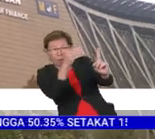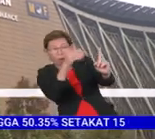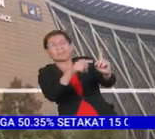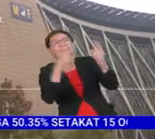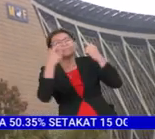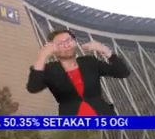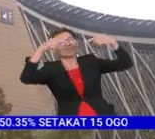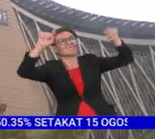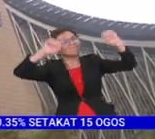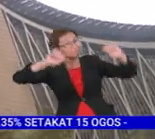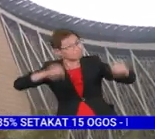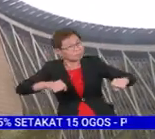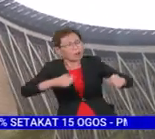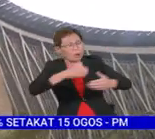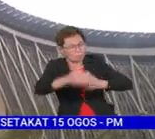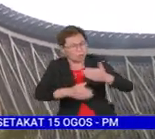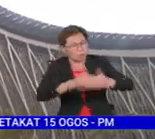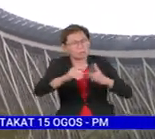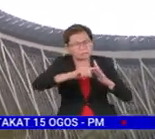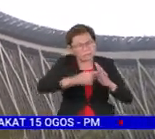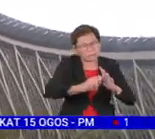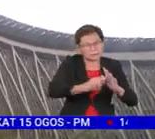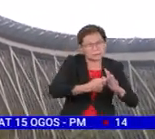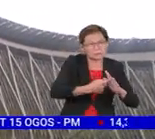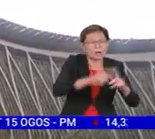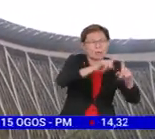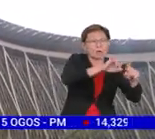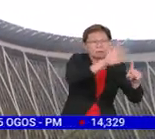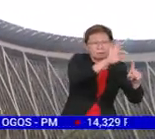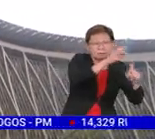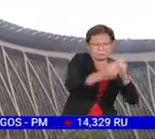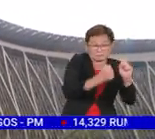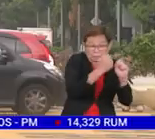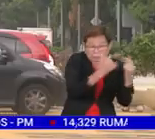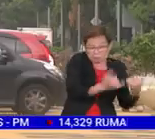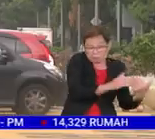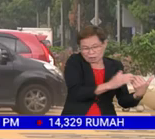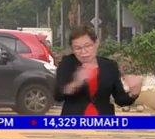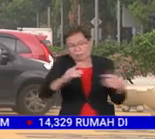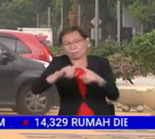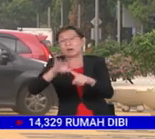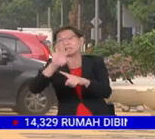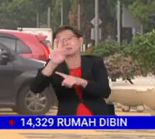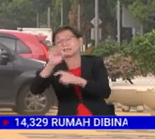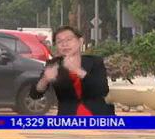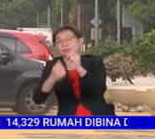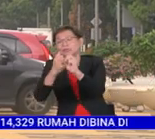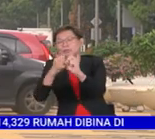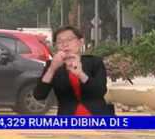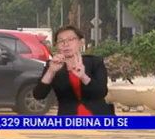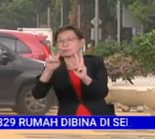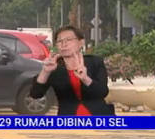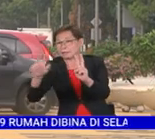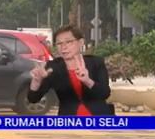dapat dicapai proses itu akan bermula dari September tahun ini hingga September 2023t